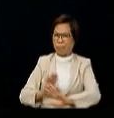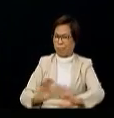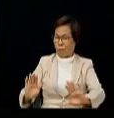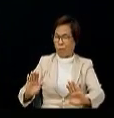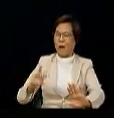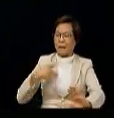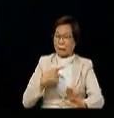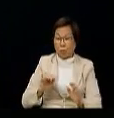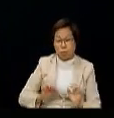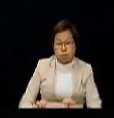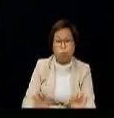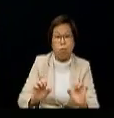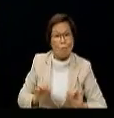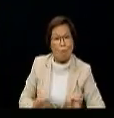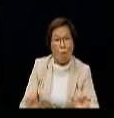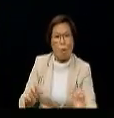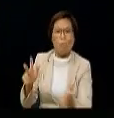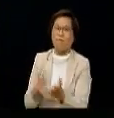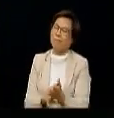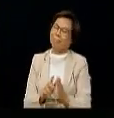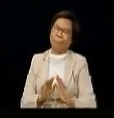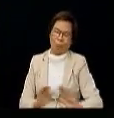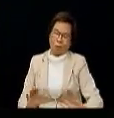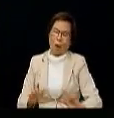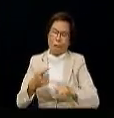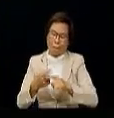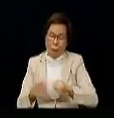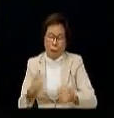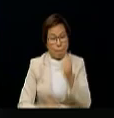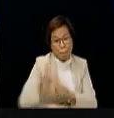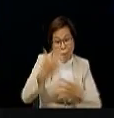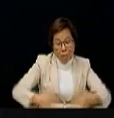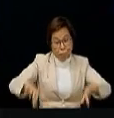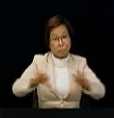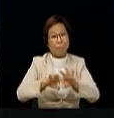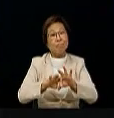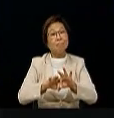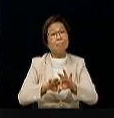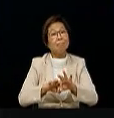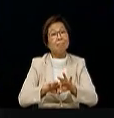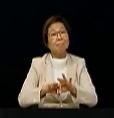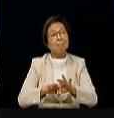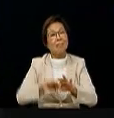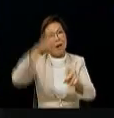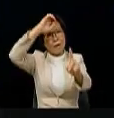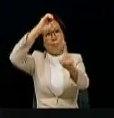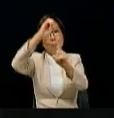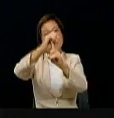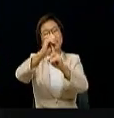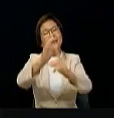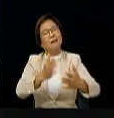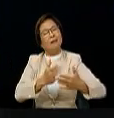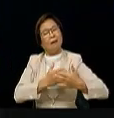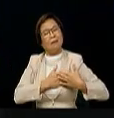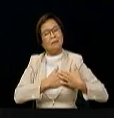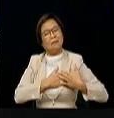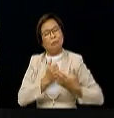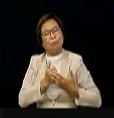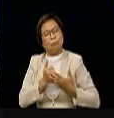juga kita tegak segi Sunda mengira namun yang paling mustahari Allah misi kemanusiaan